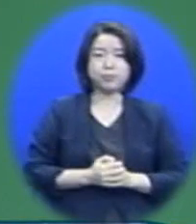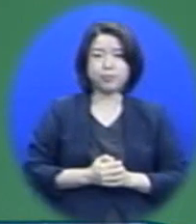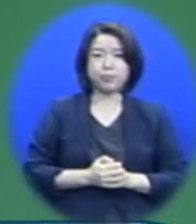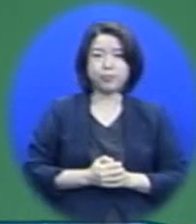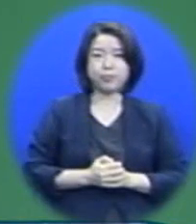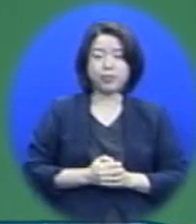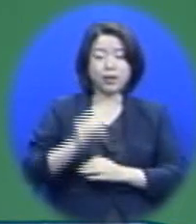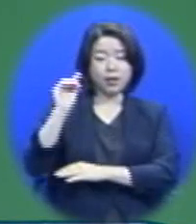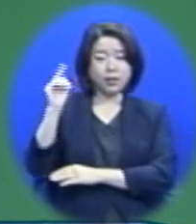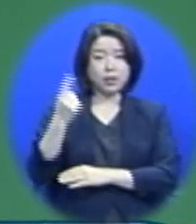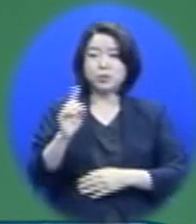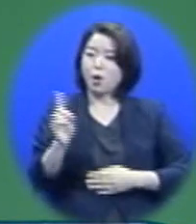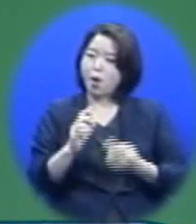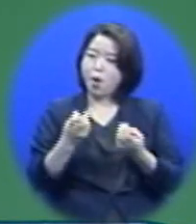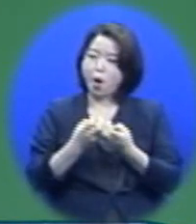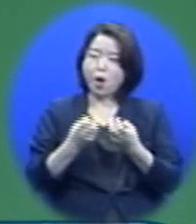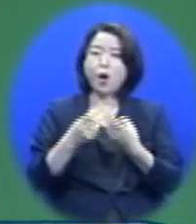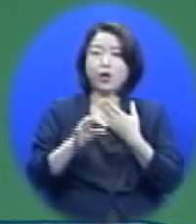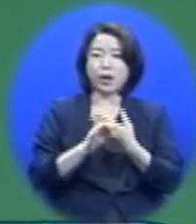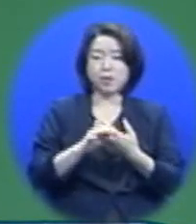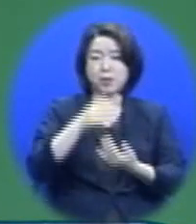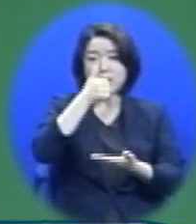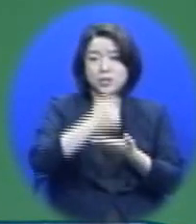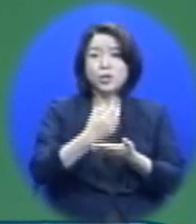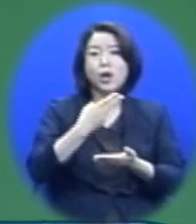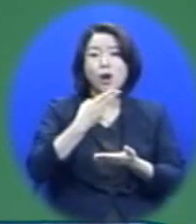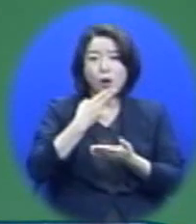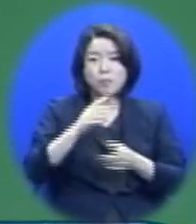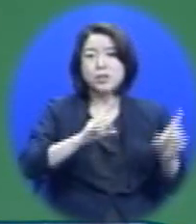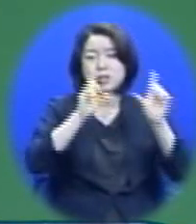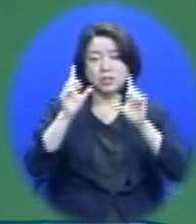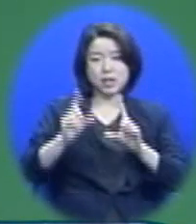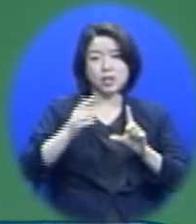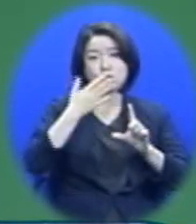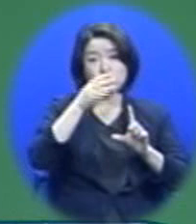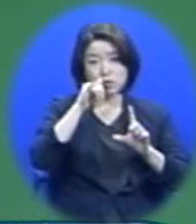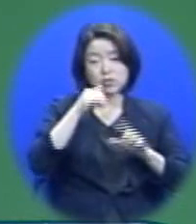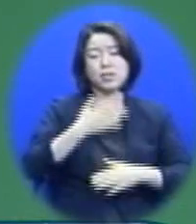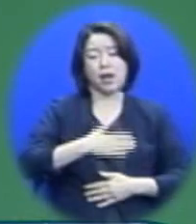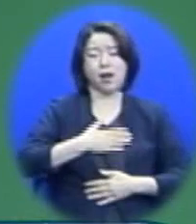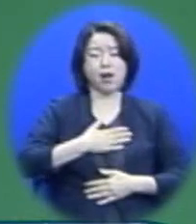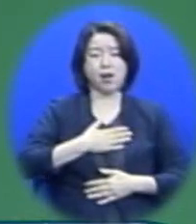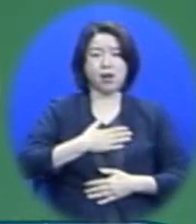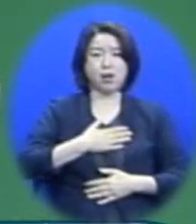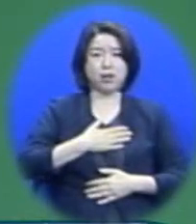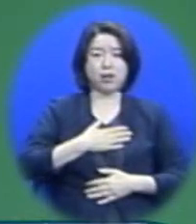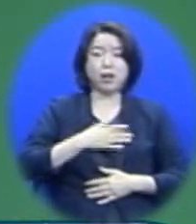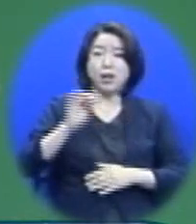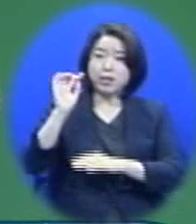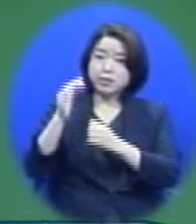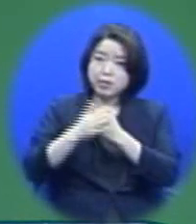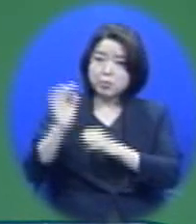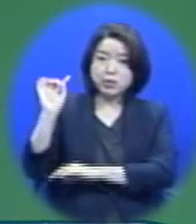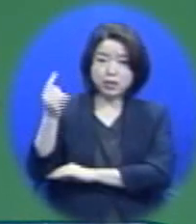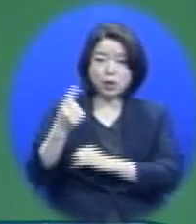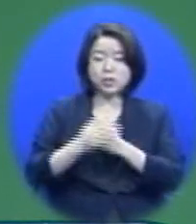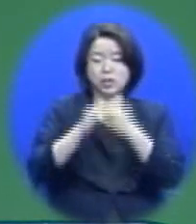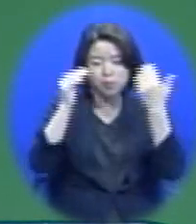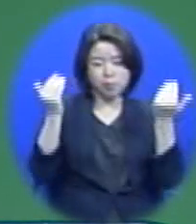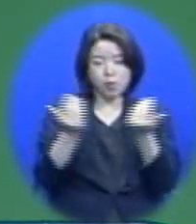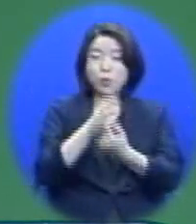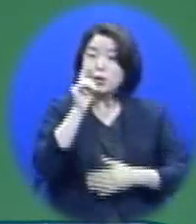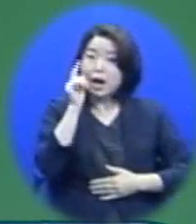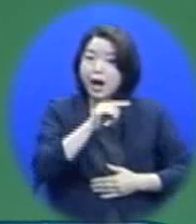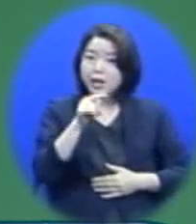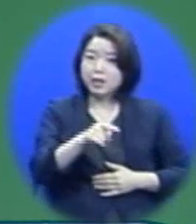다윗은 어떻게 하면 흠이 없는 삶을 사는지를 안 거죠. 그래서 다윗이 모든 악한 것을